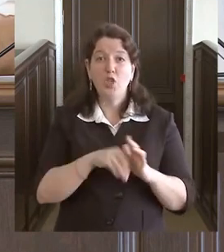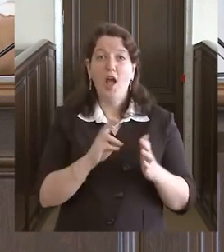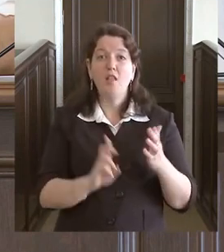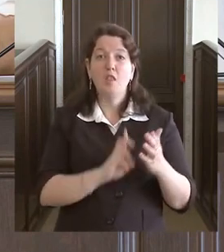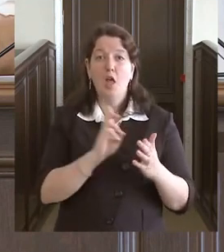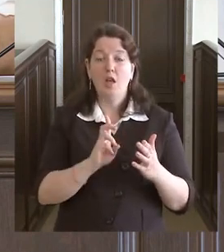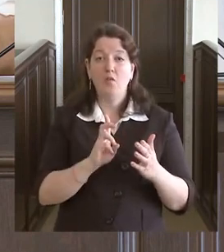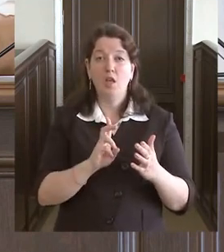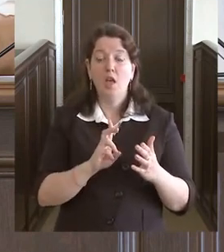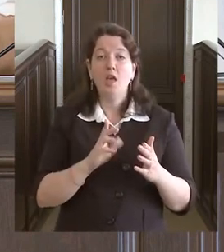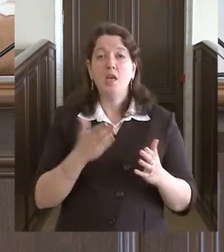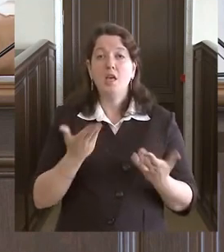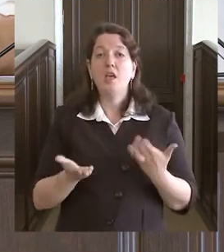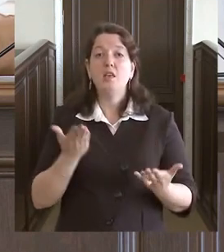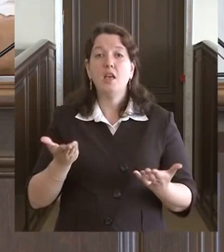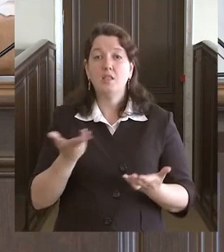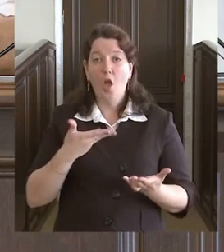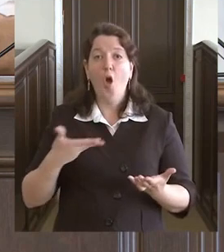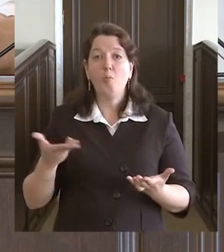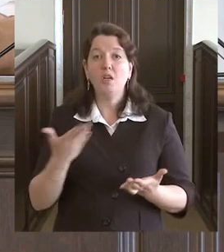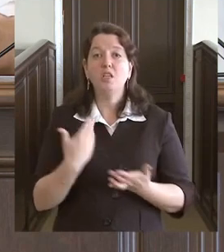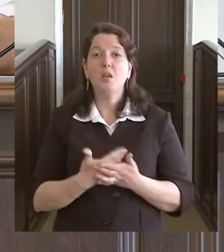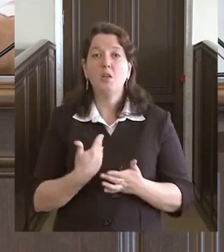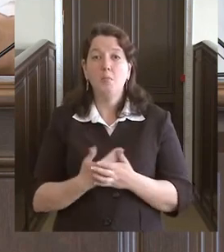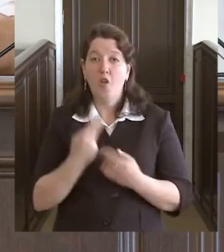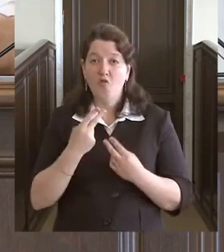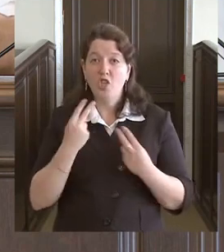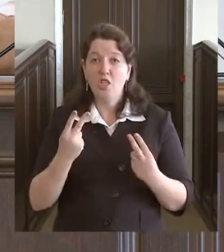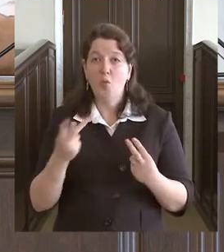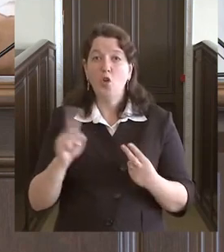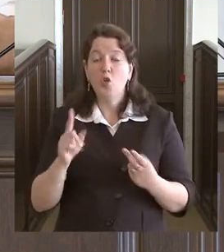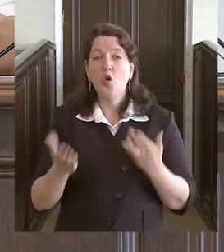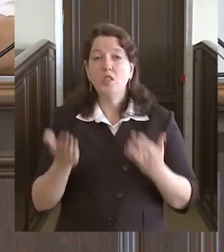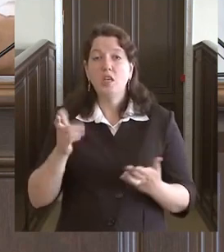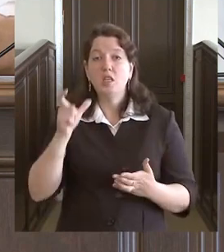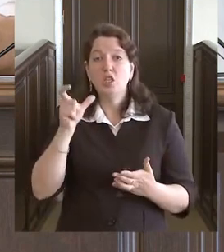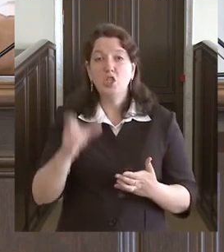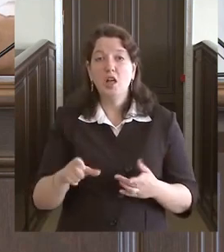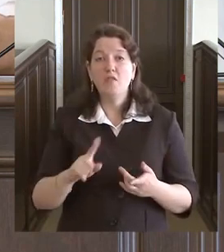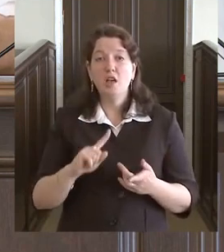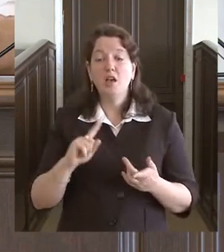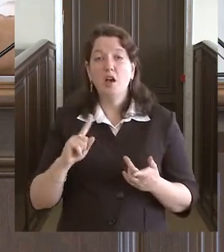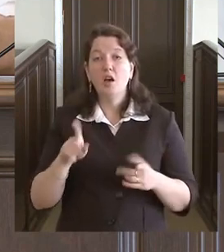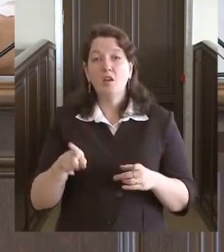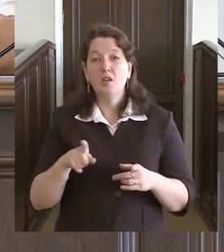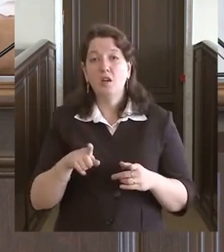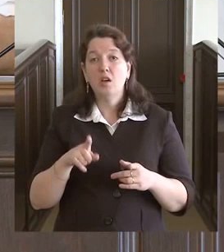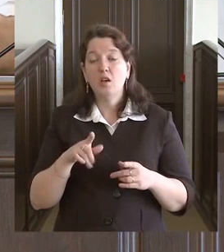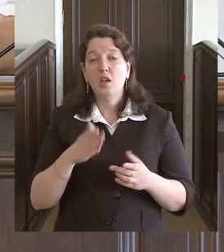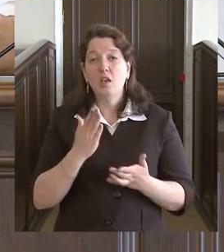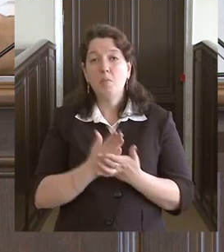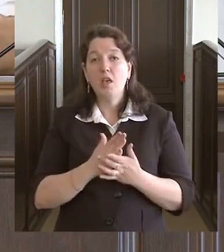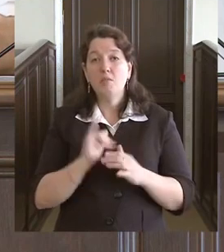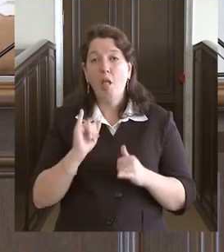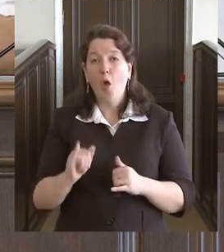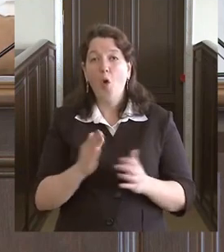когда мы видим человека который место исполнение своих церковных обязанностей на самом деле ведет себя самым непотребным образом